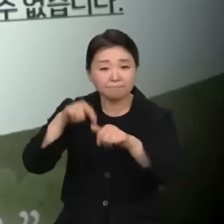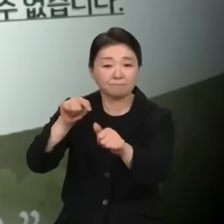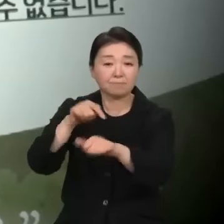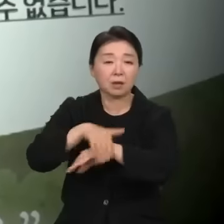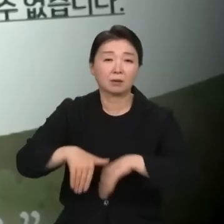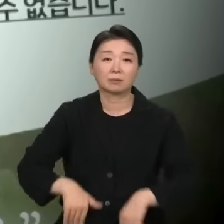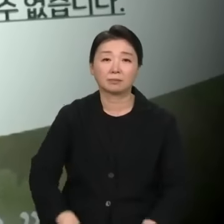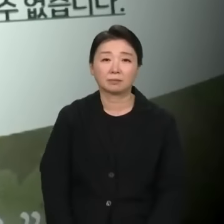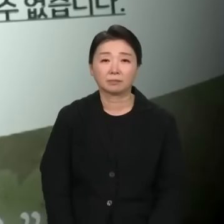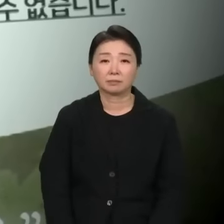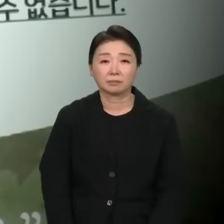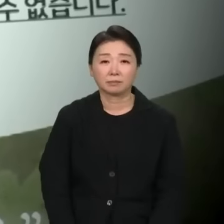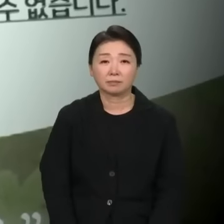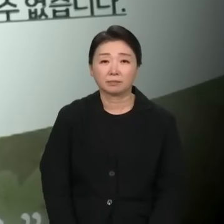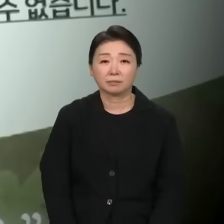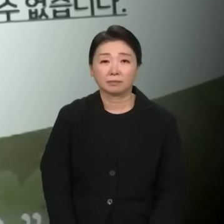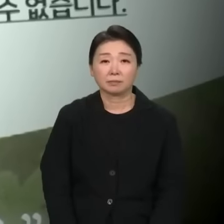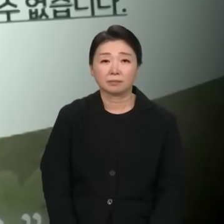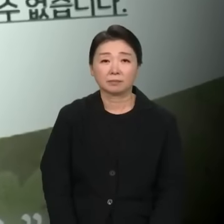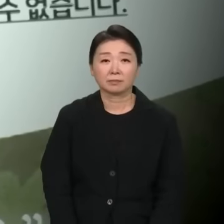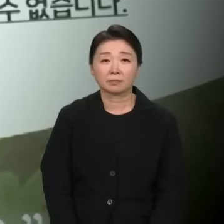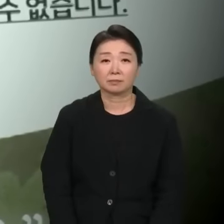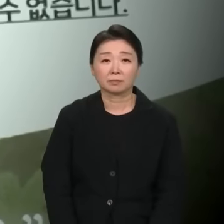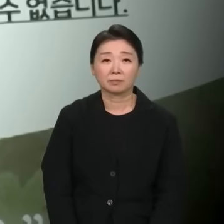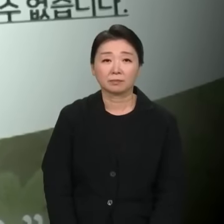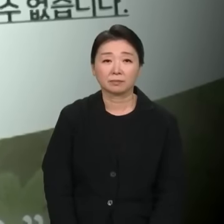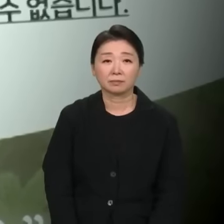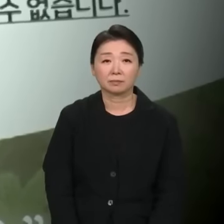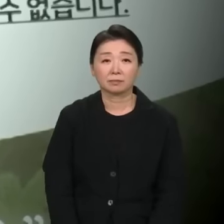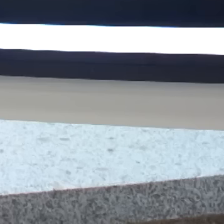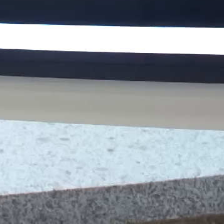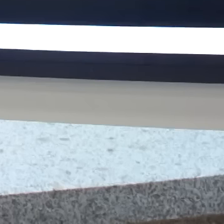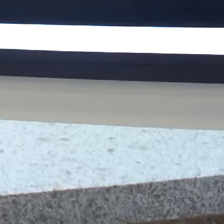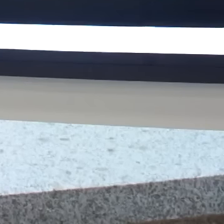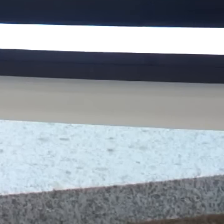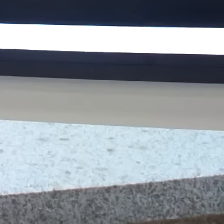했습니다. JTBC 조보경입니다.